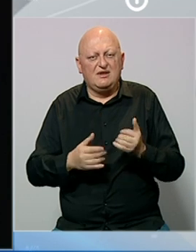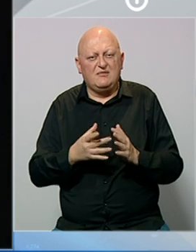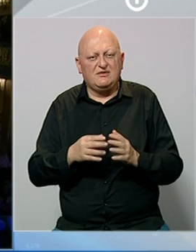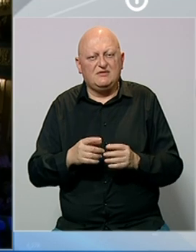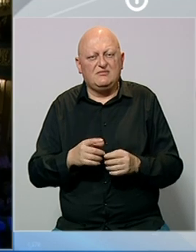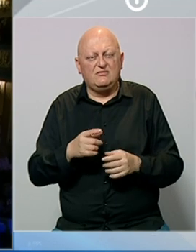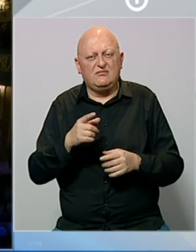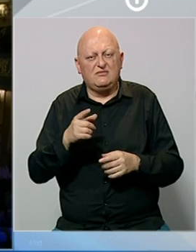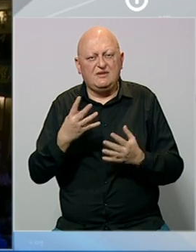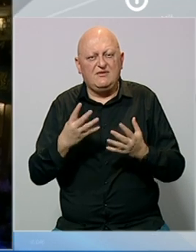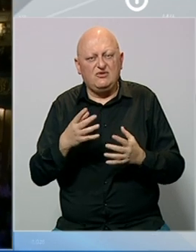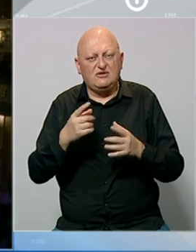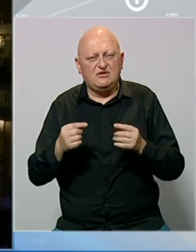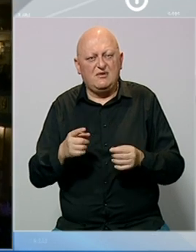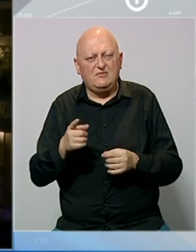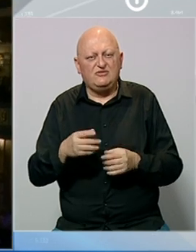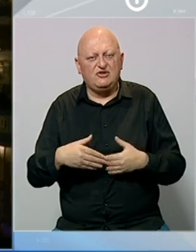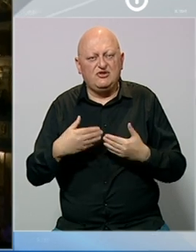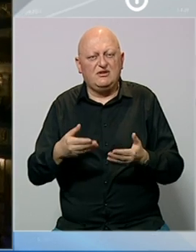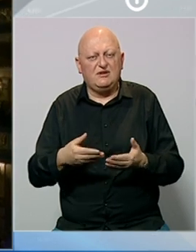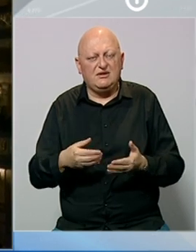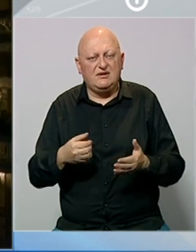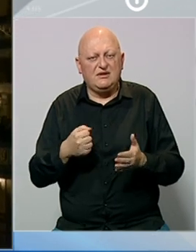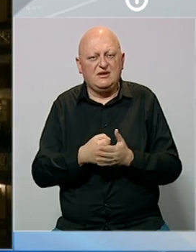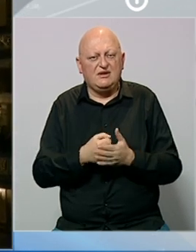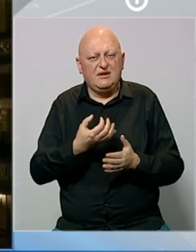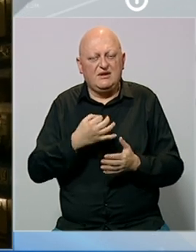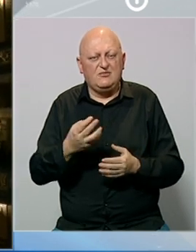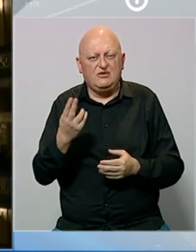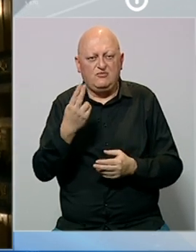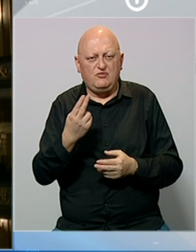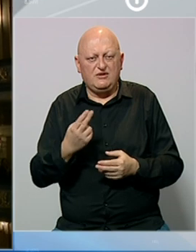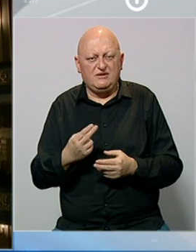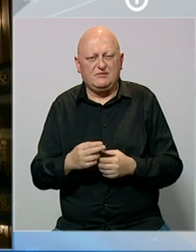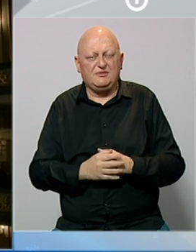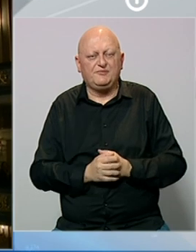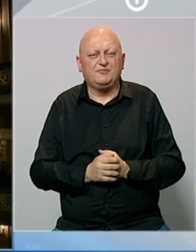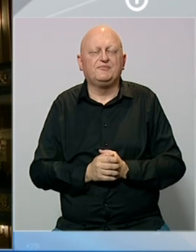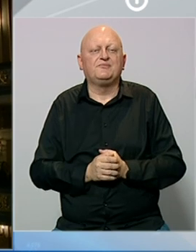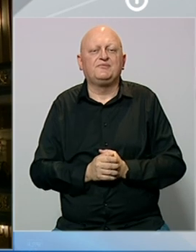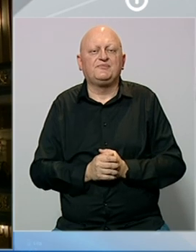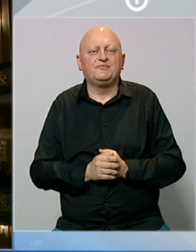festivala MESA 9. listopada bit će dodijeljene nagrade najboljim umjetnicima.